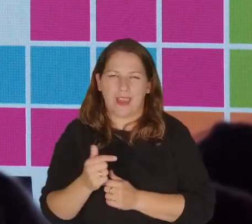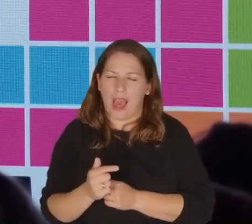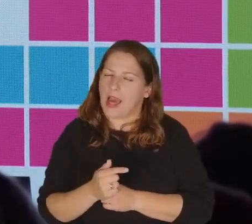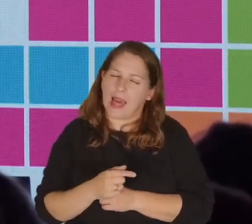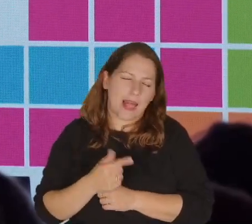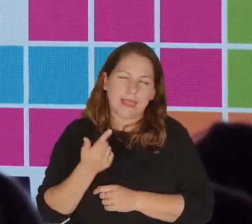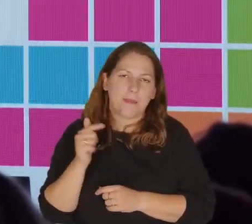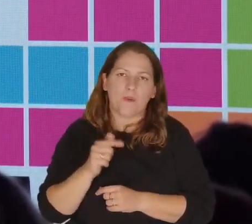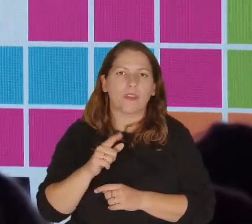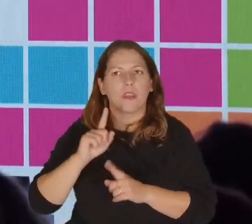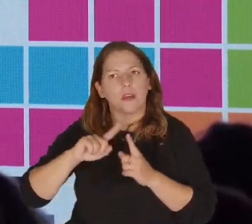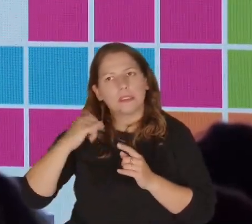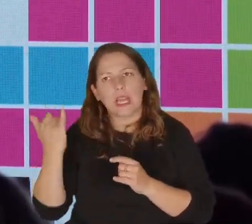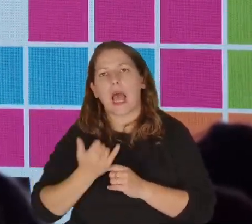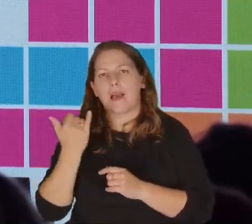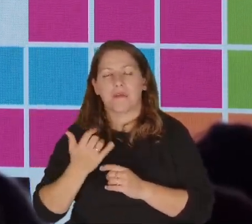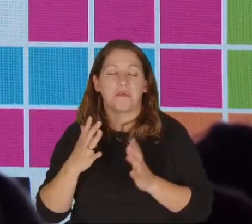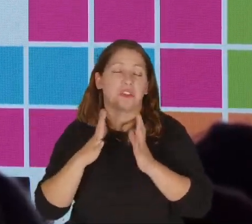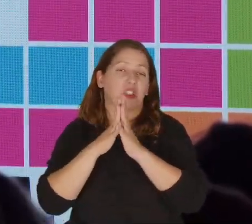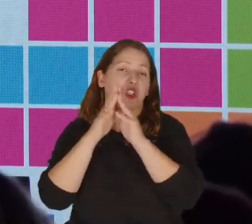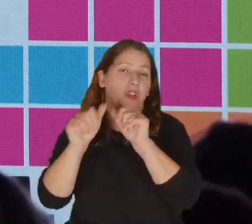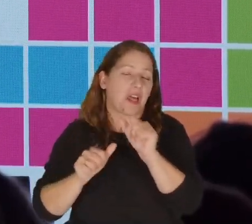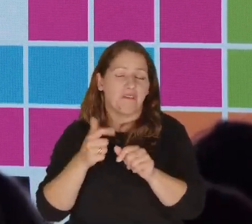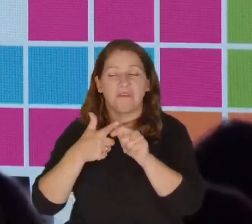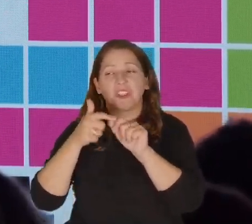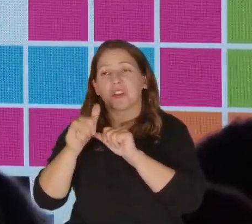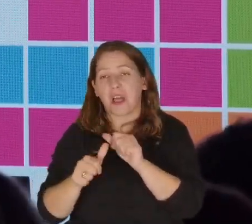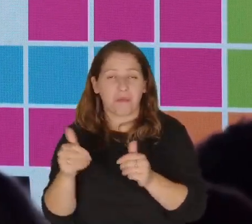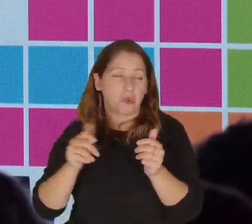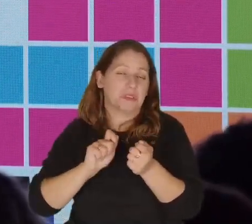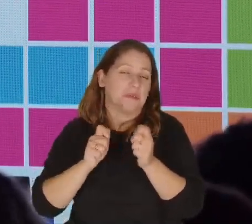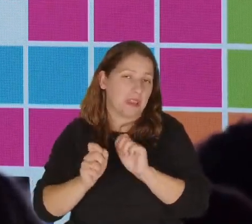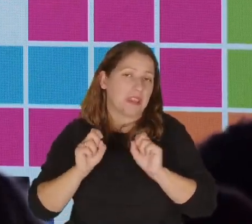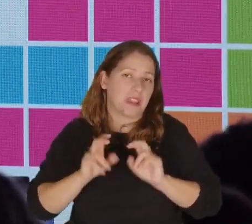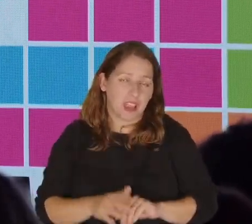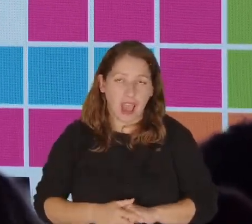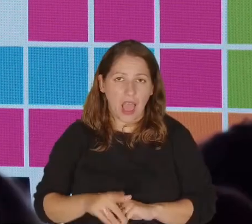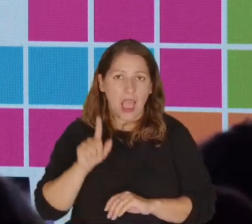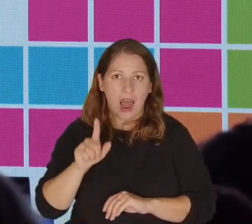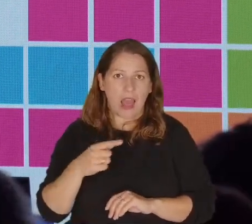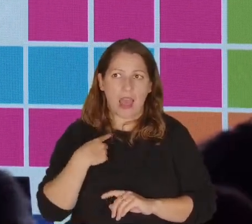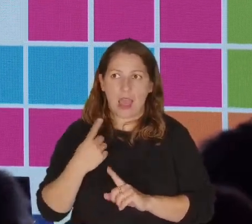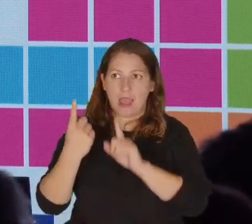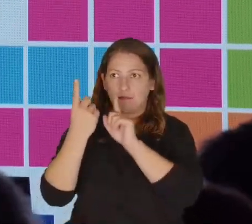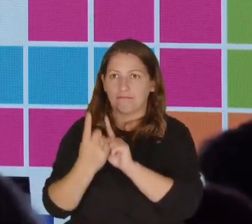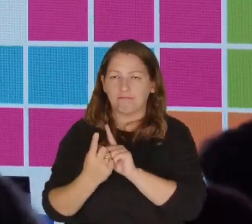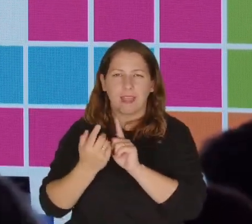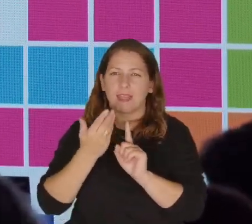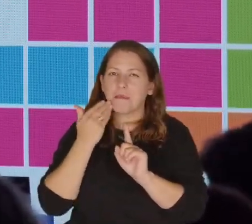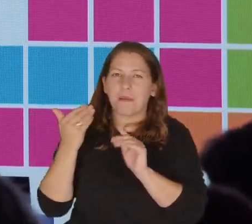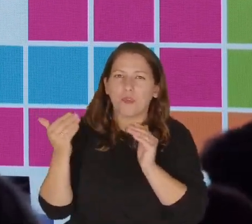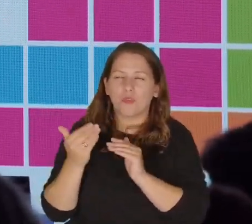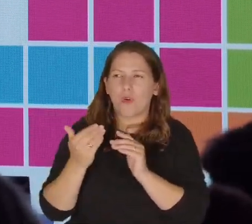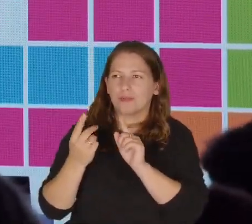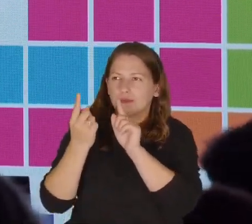być standardem. Może za 10-20 lat się to zmieni, ale nie będąc z kimś twarzą w twarz, nie mając